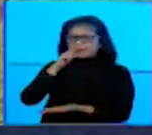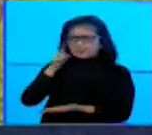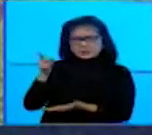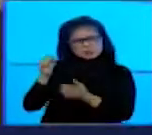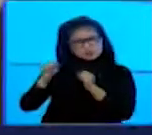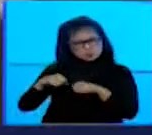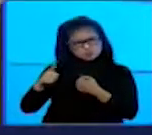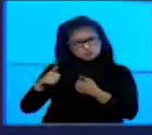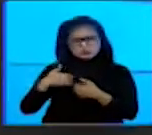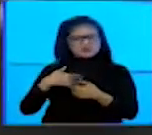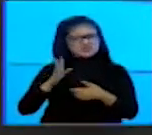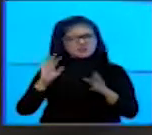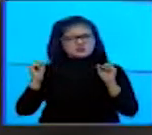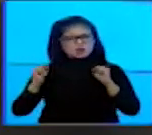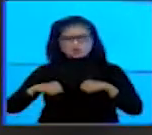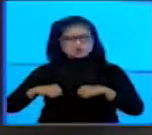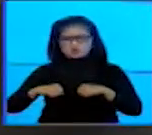setuju.